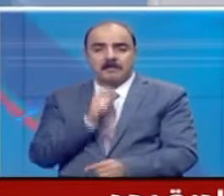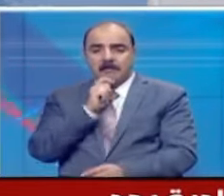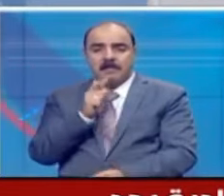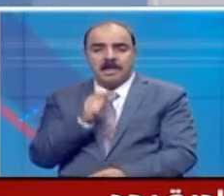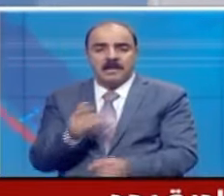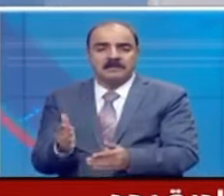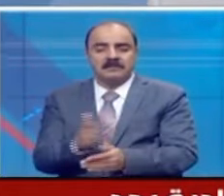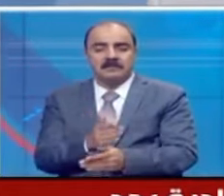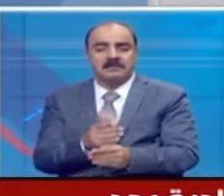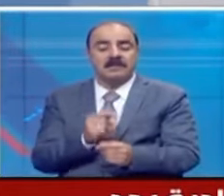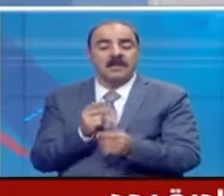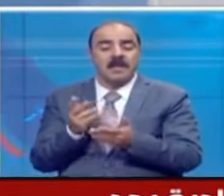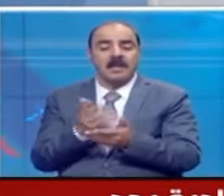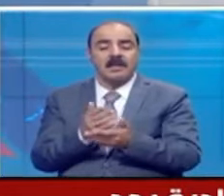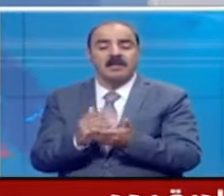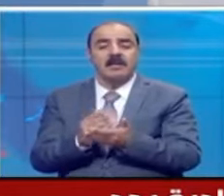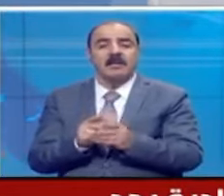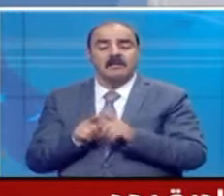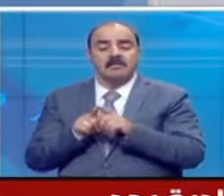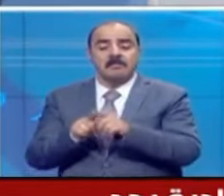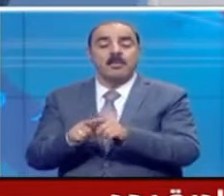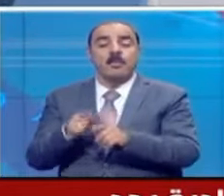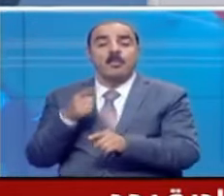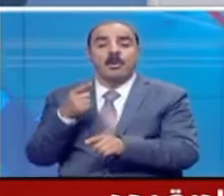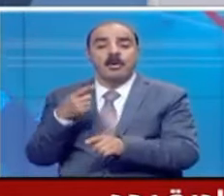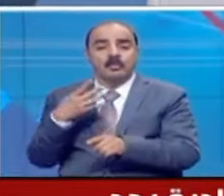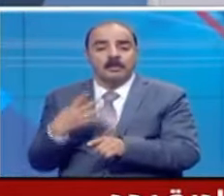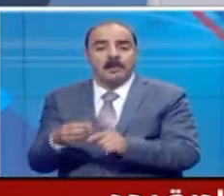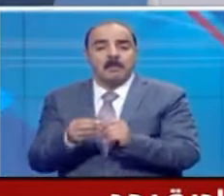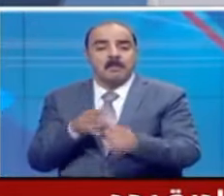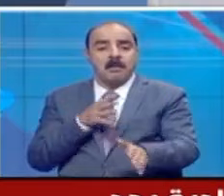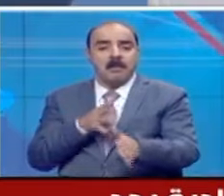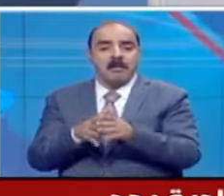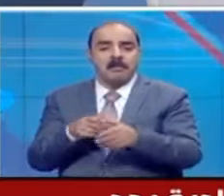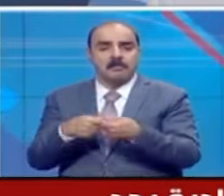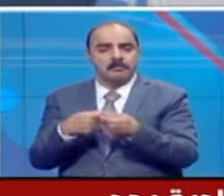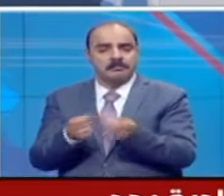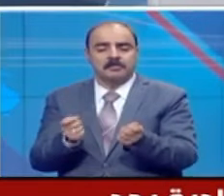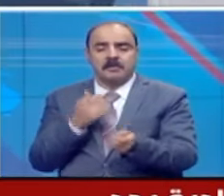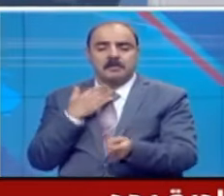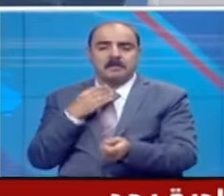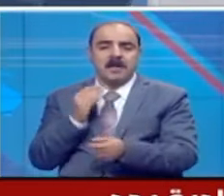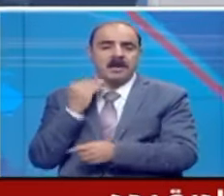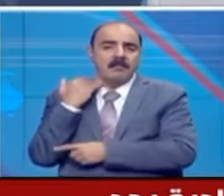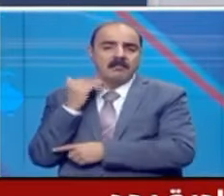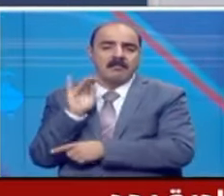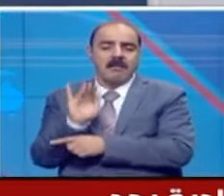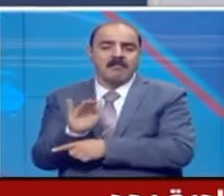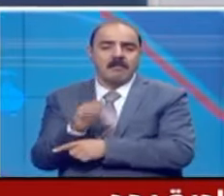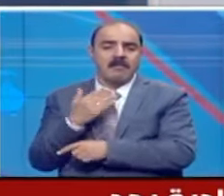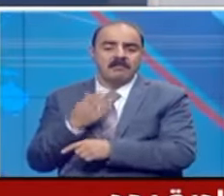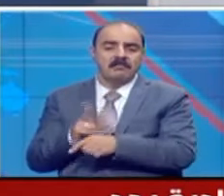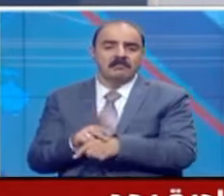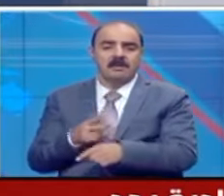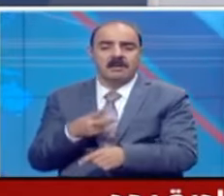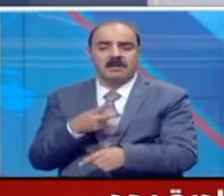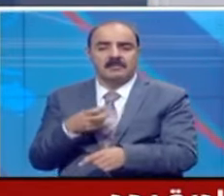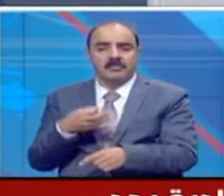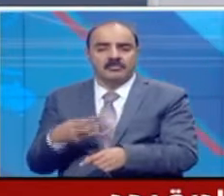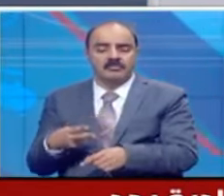55% من قيمة المعاش على أن يتم تخصيص 41 مليار جنيه لمعاشات تكافل وكرامة في العام